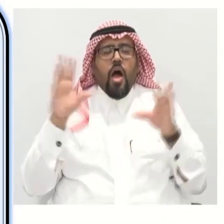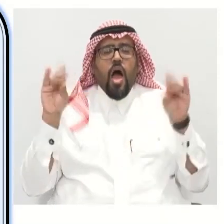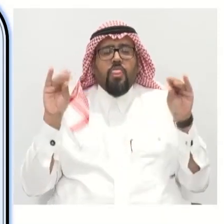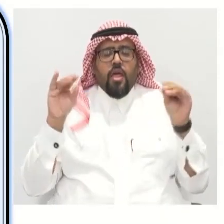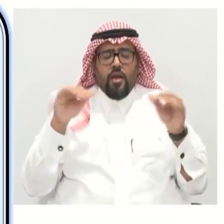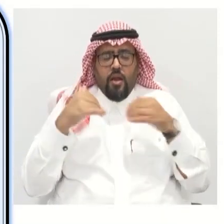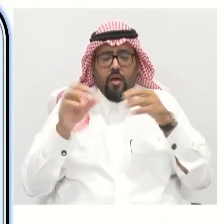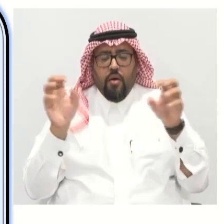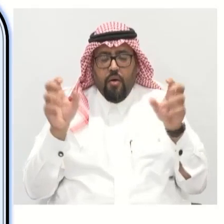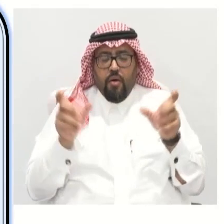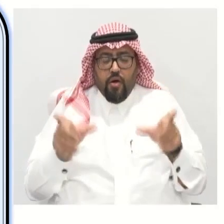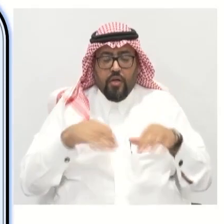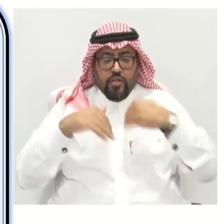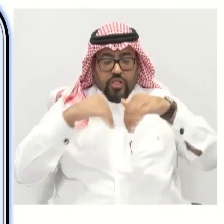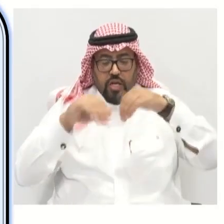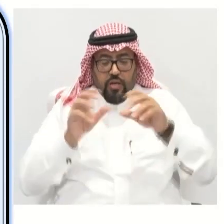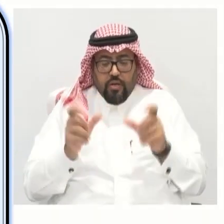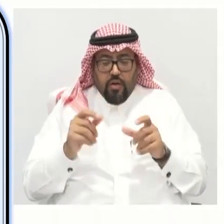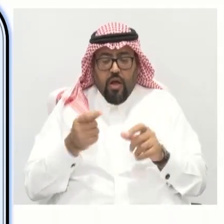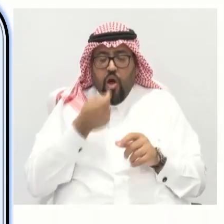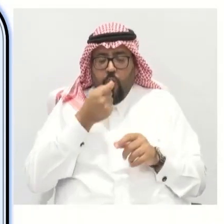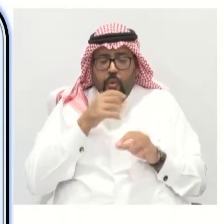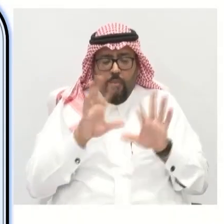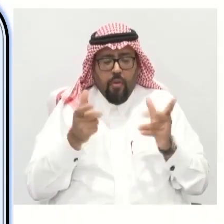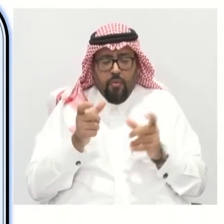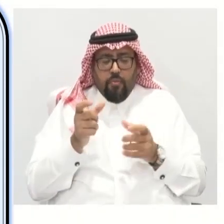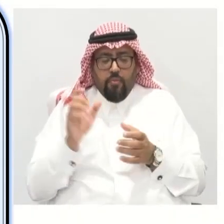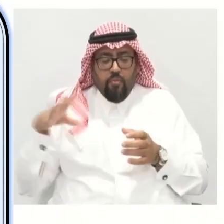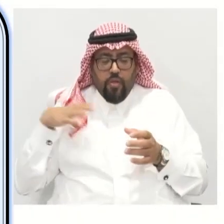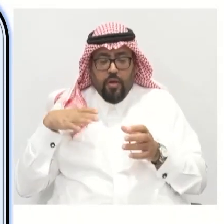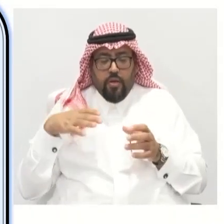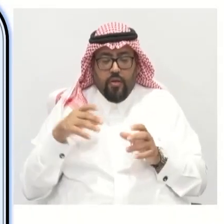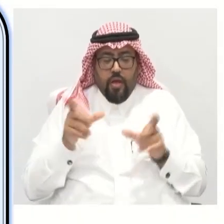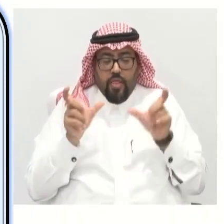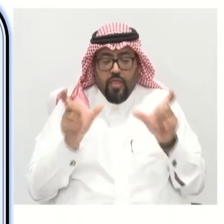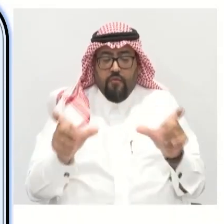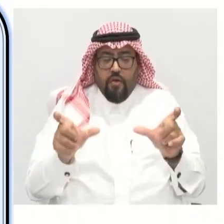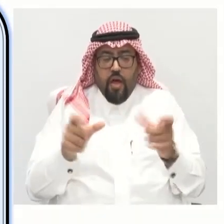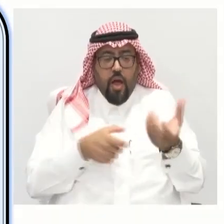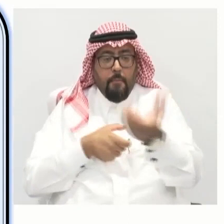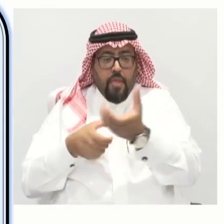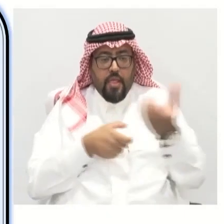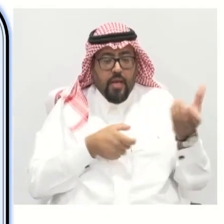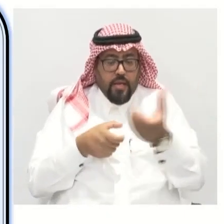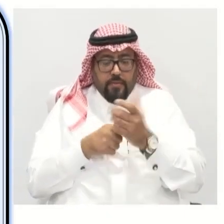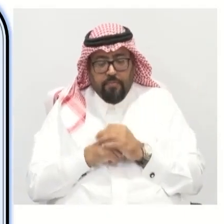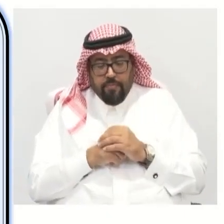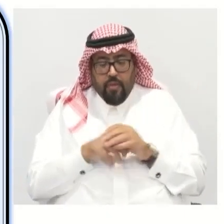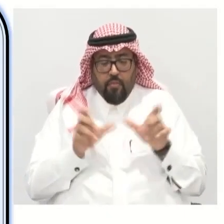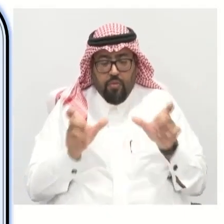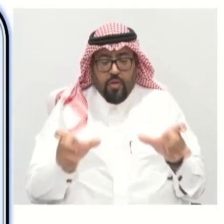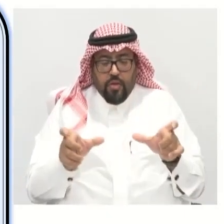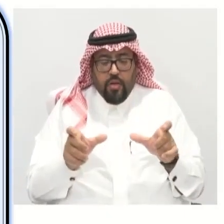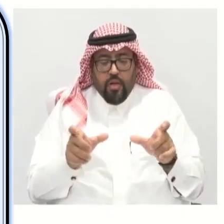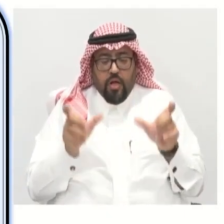العامه لمكافحه المخدرات المديريه العامه للدفاع المدني المديريه